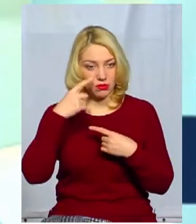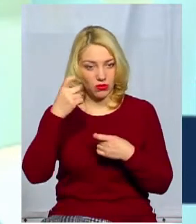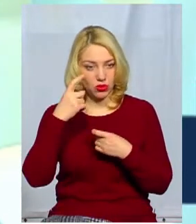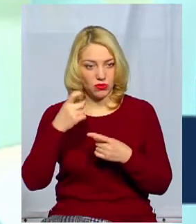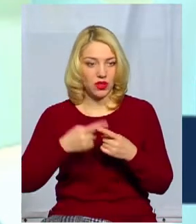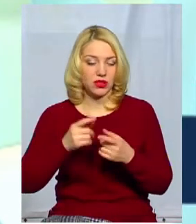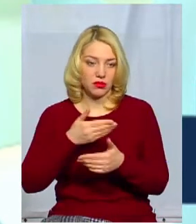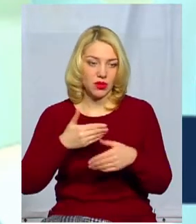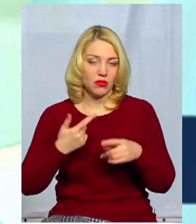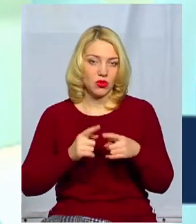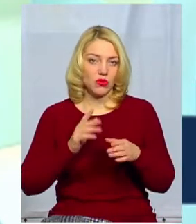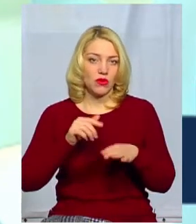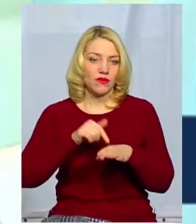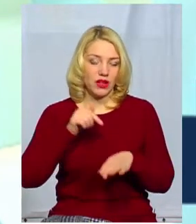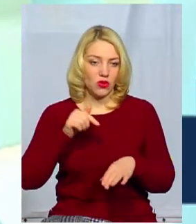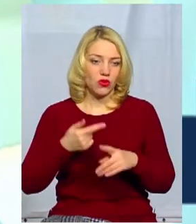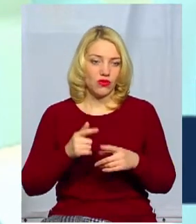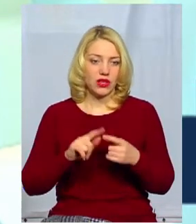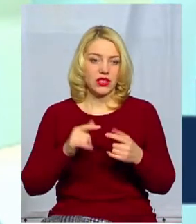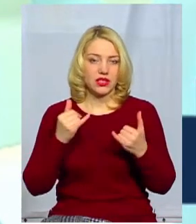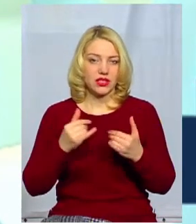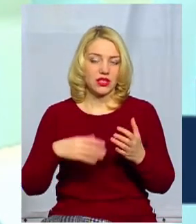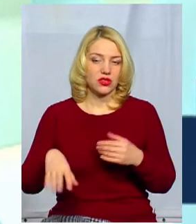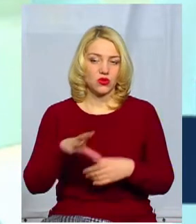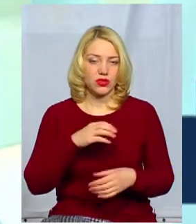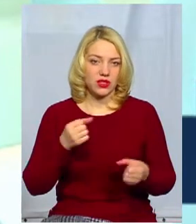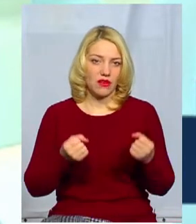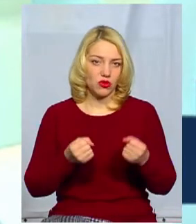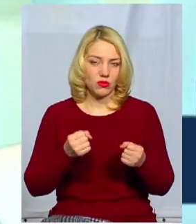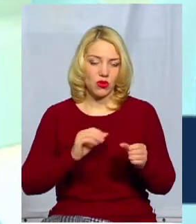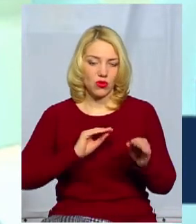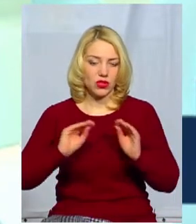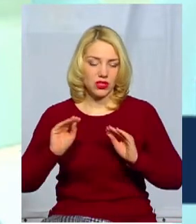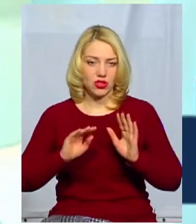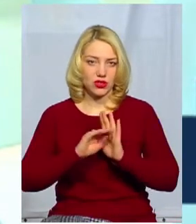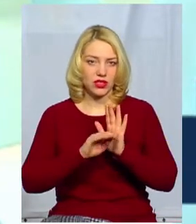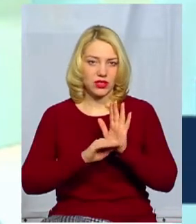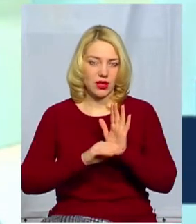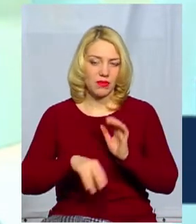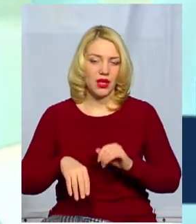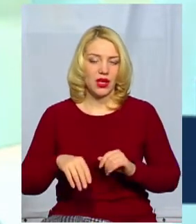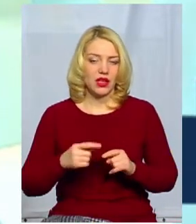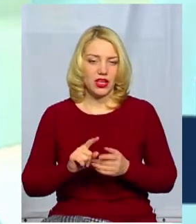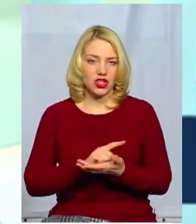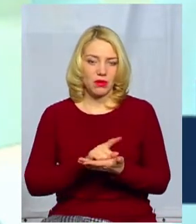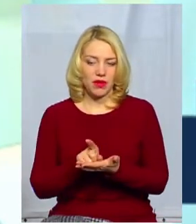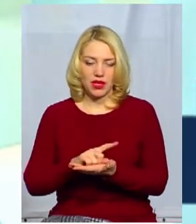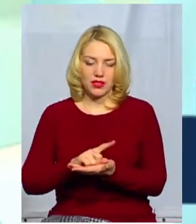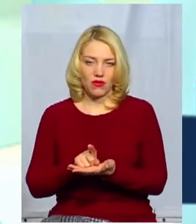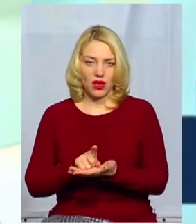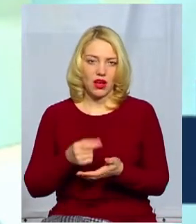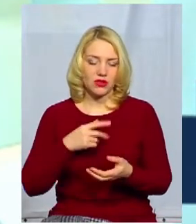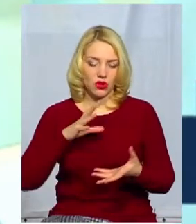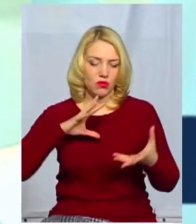ми відповідно будемо реагувати. Зараз у нас всі автомобілі оснащені системою GPS-навігації, тобто ми можемо відслідкувати